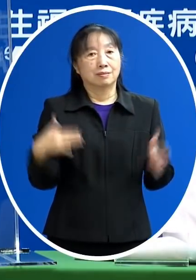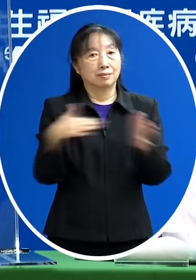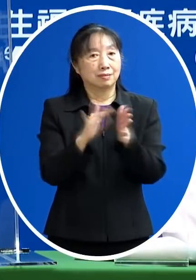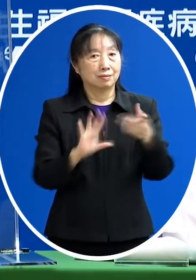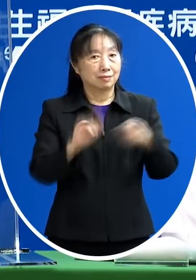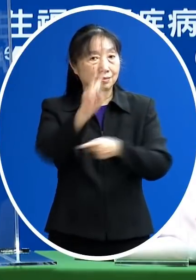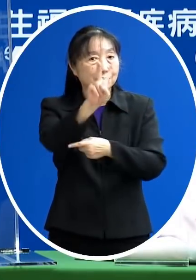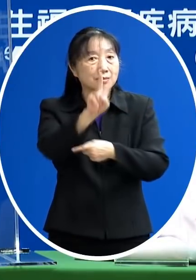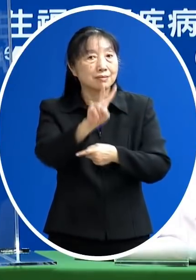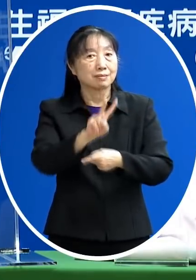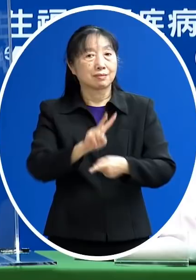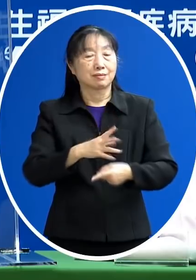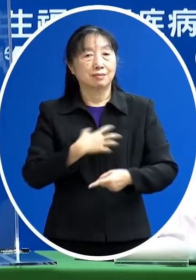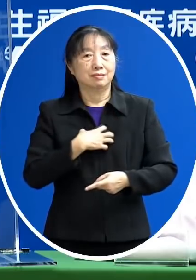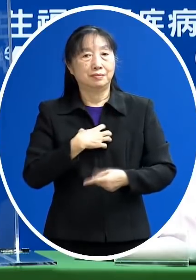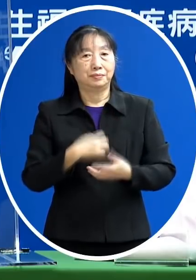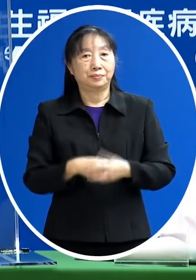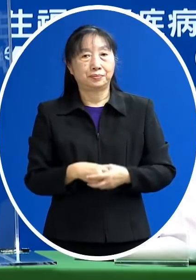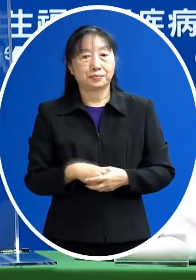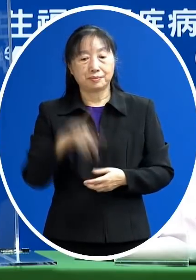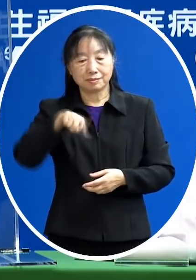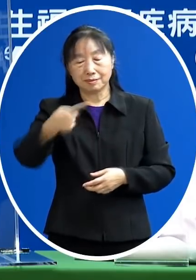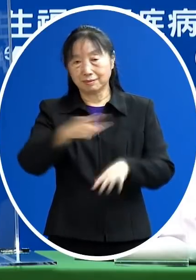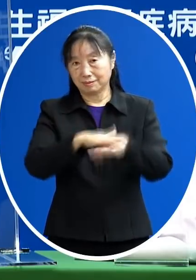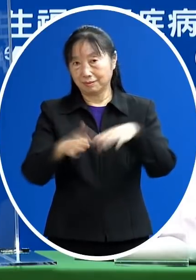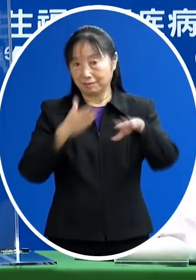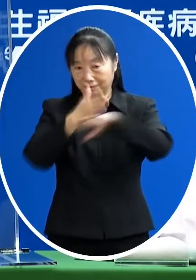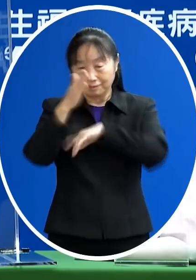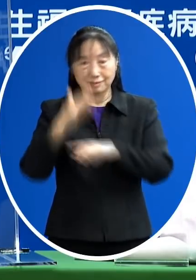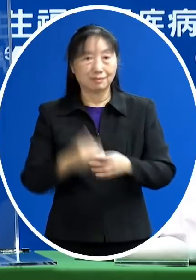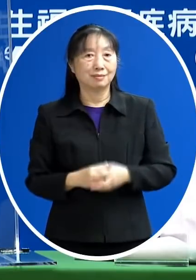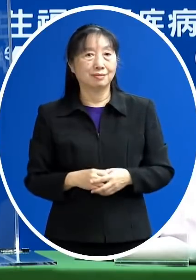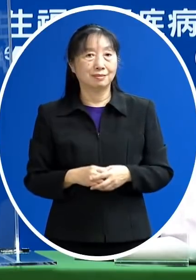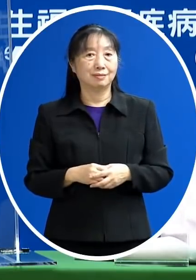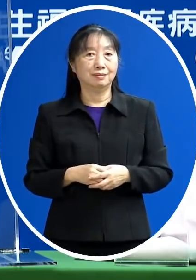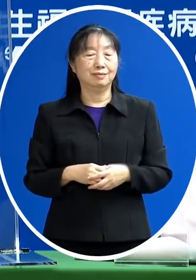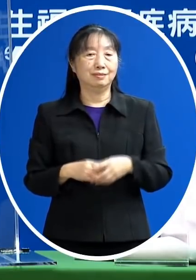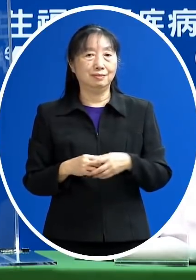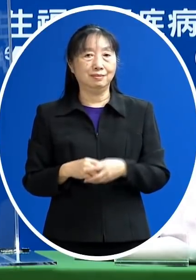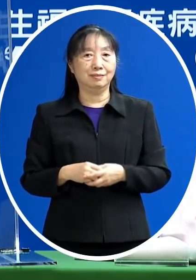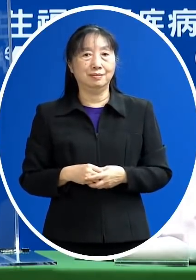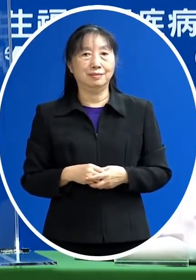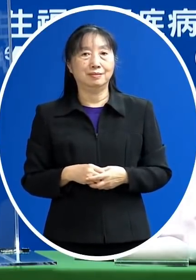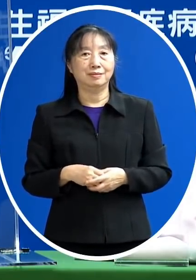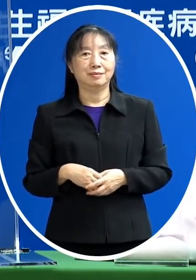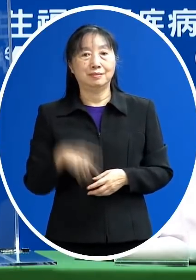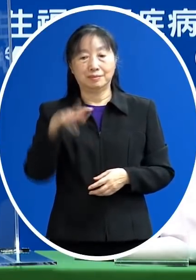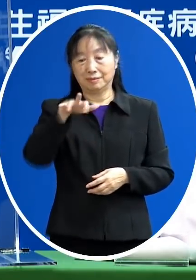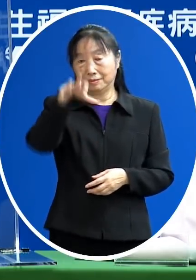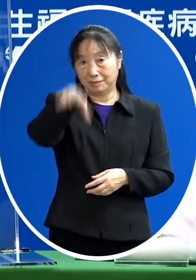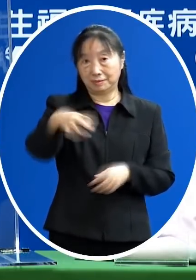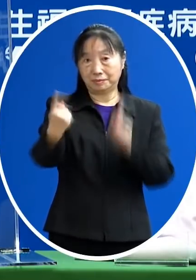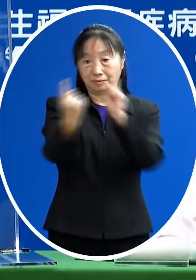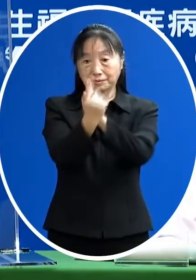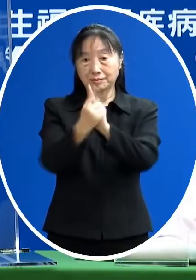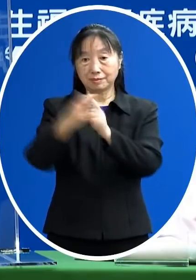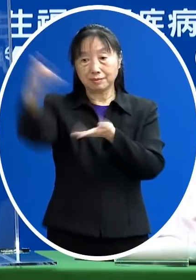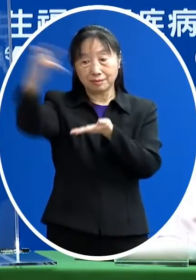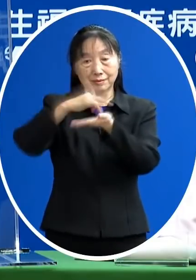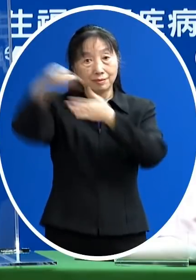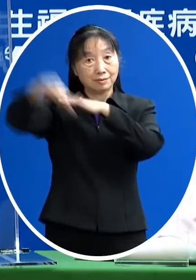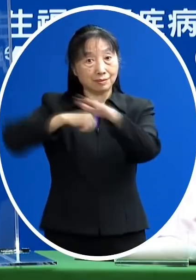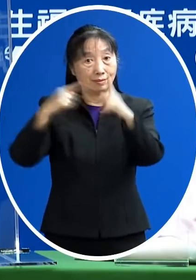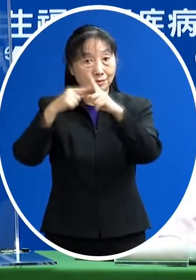到达2%，接下来会超过2%。所以换句话说，我们在机场碰到所有入境的